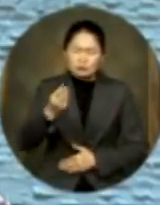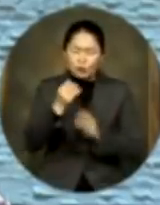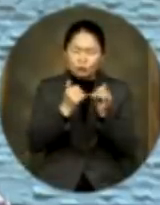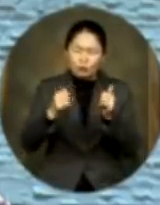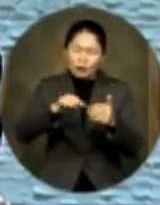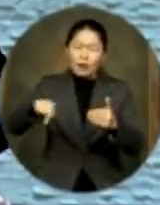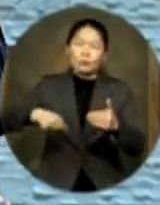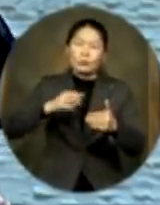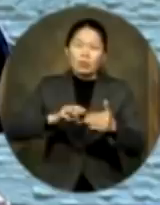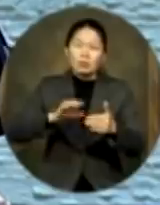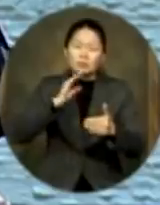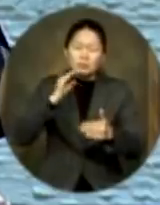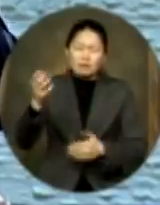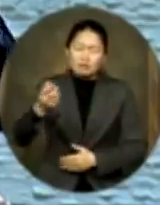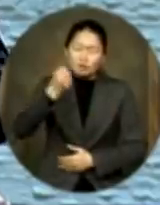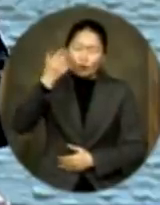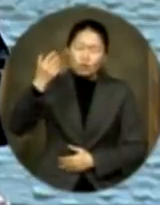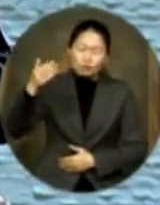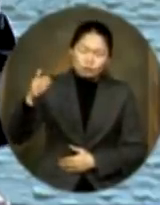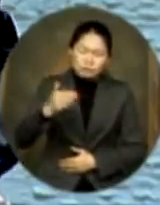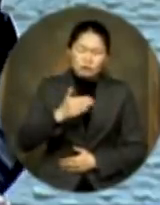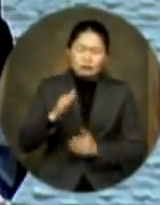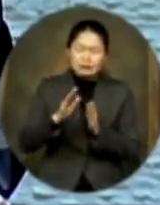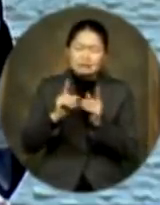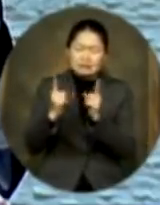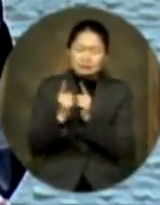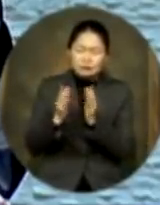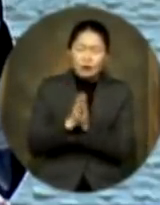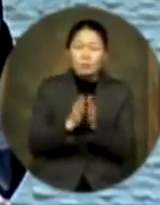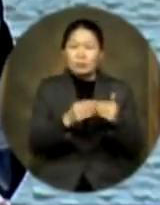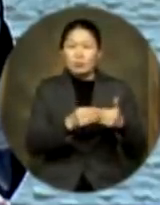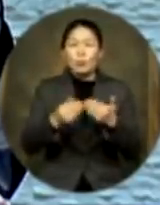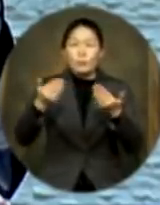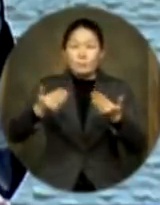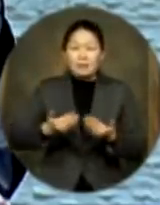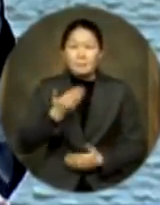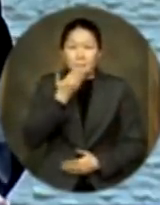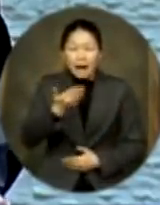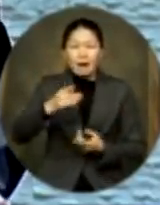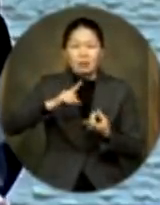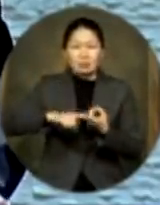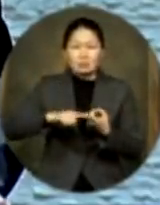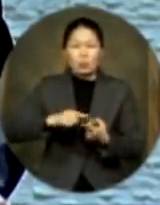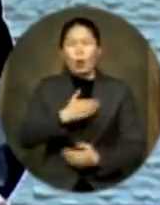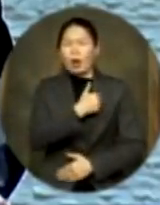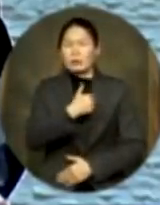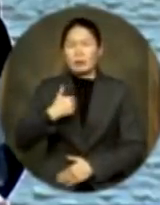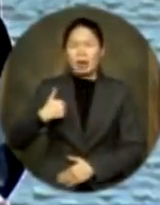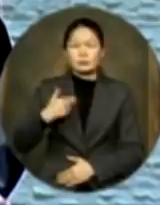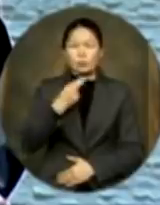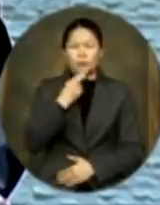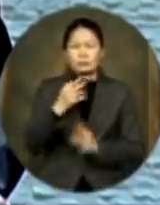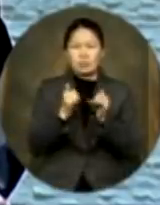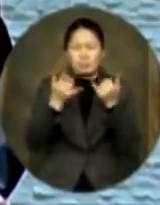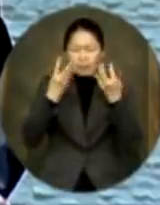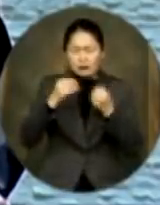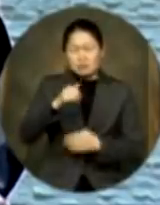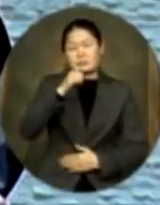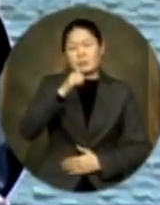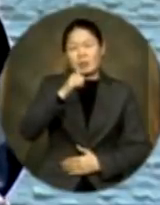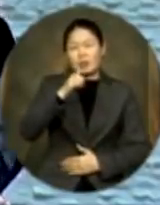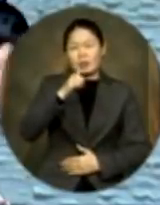중에 성령님으로 부터 직접 인도받을 수 있다는 것에 대해서 자신이 없어 하는 분들이 많습니다